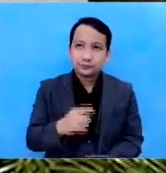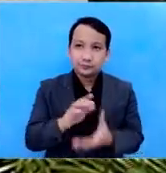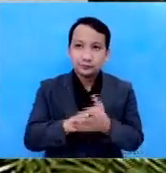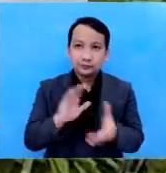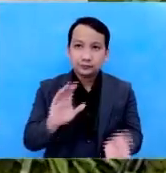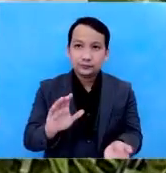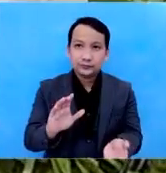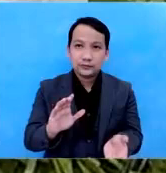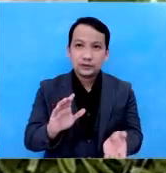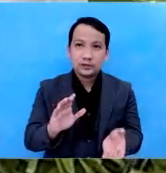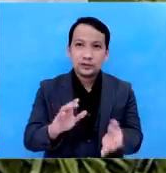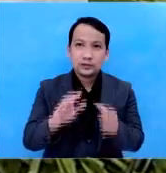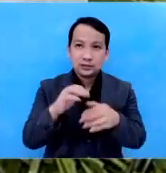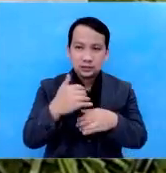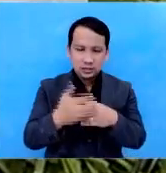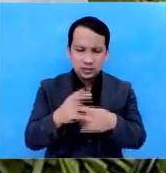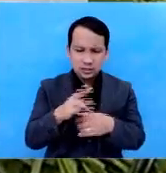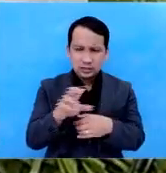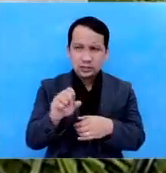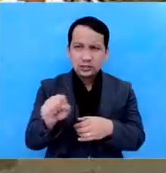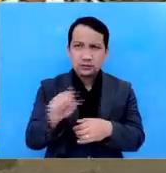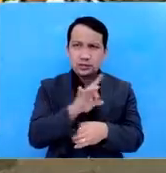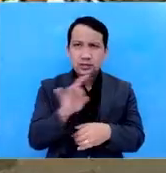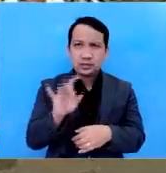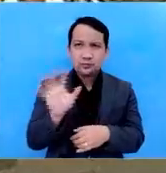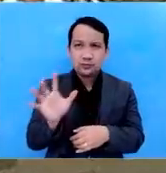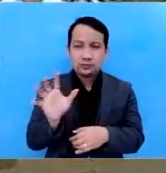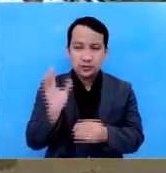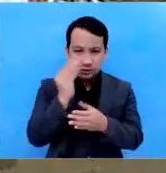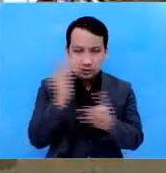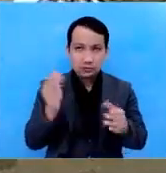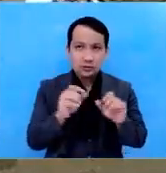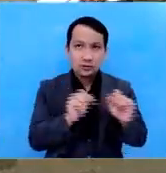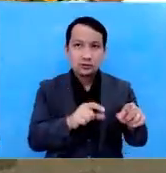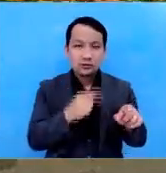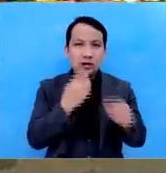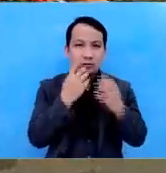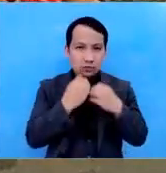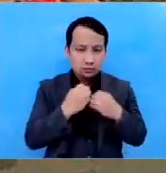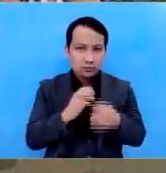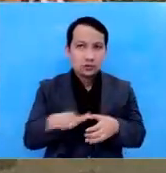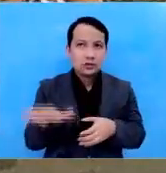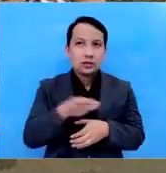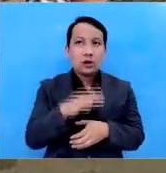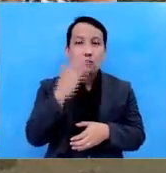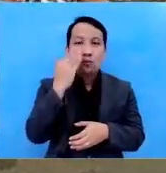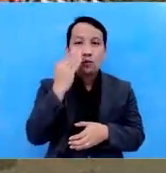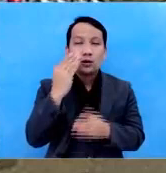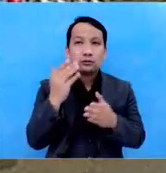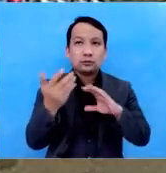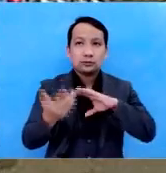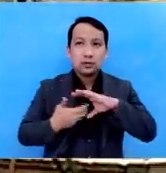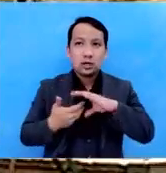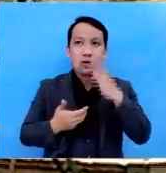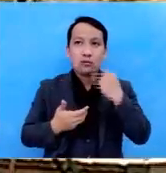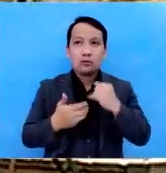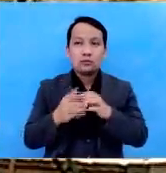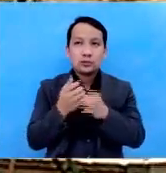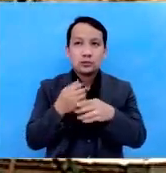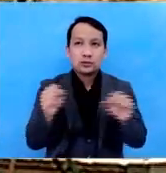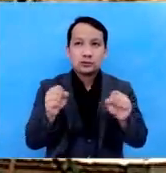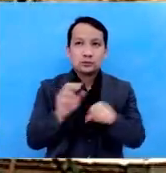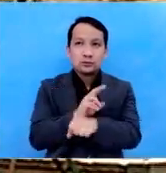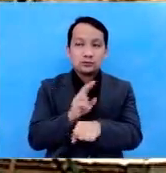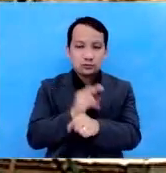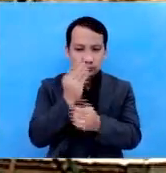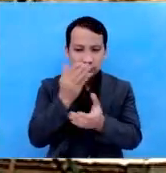ay nasa 850 pesos. Pagtitiyak naman ng mga tindera rito, sulit ang gastusin ng mga consumer dahil ligtas gamitin at maganda